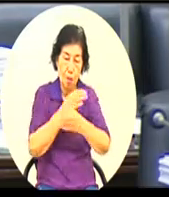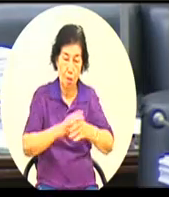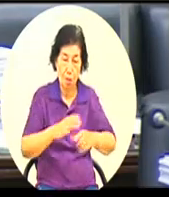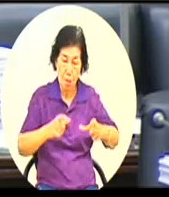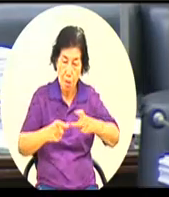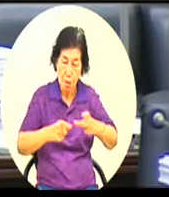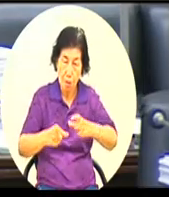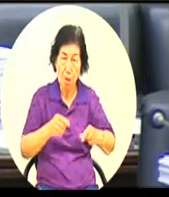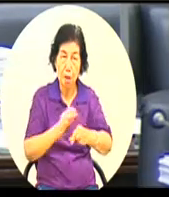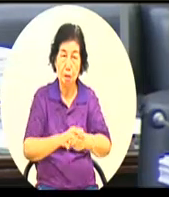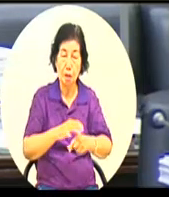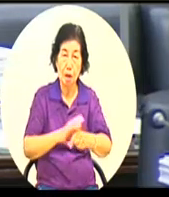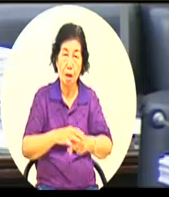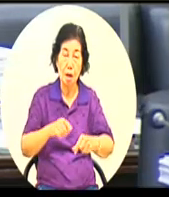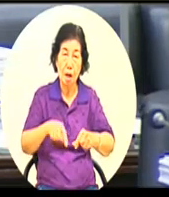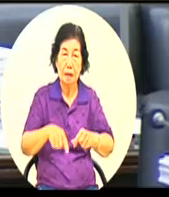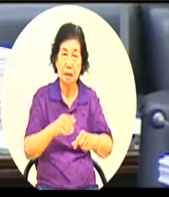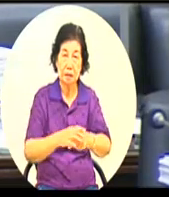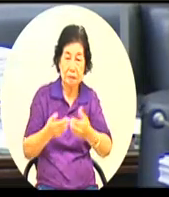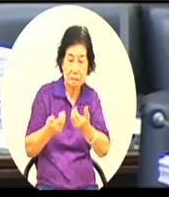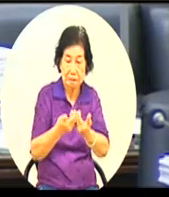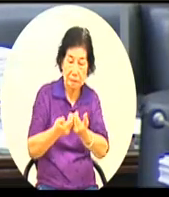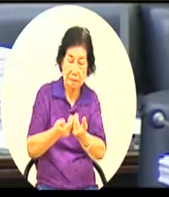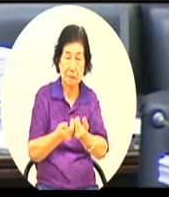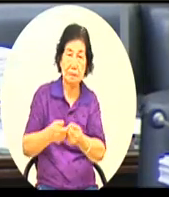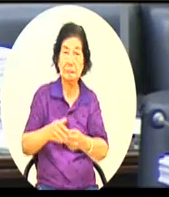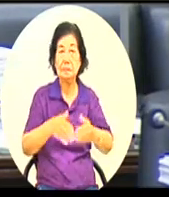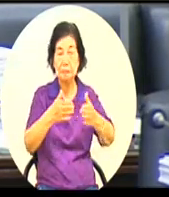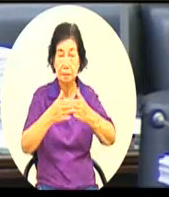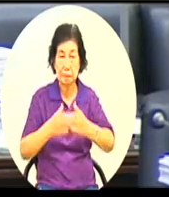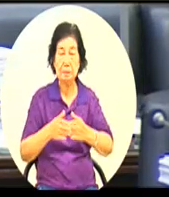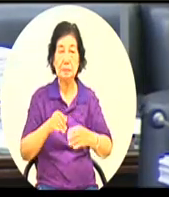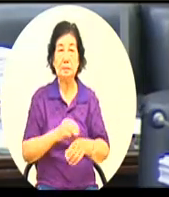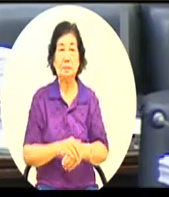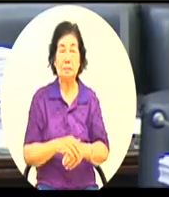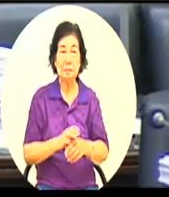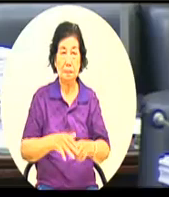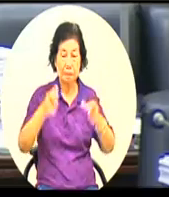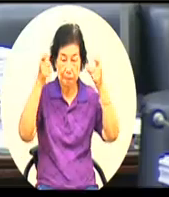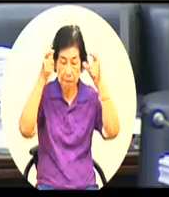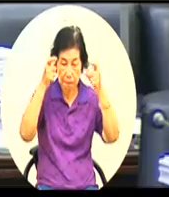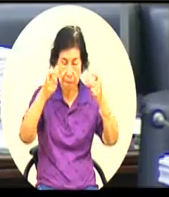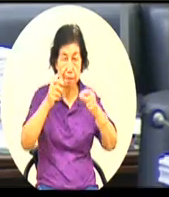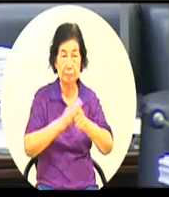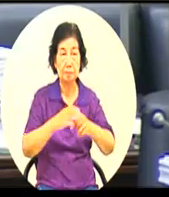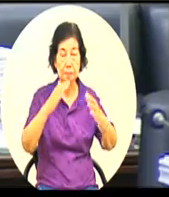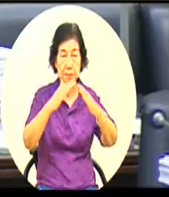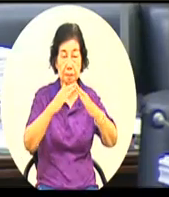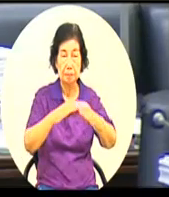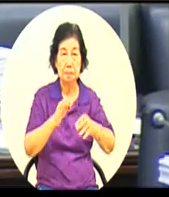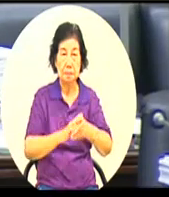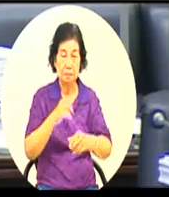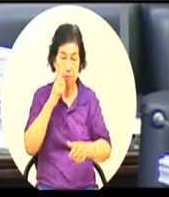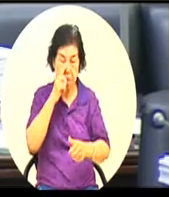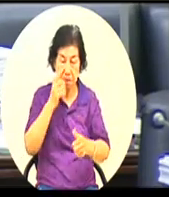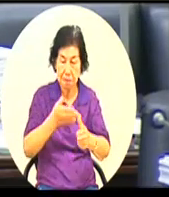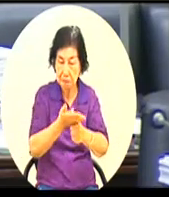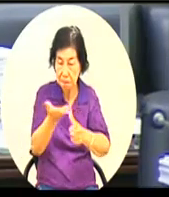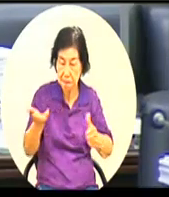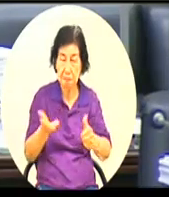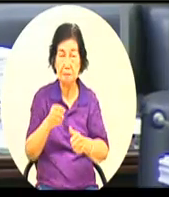这种工作你敢唔做？啊，高雄市的污染源，二行程的机